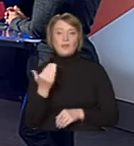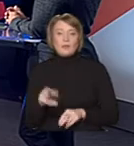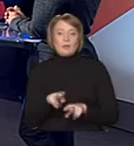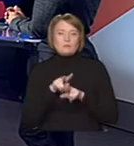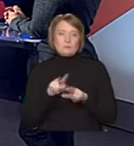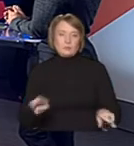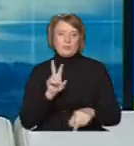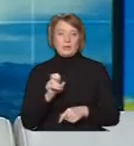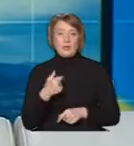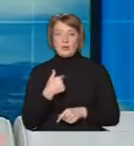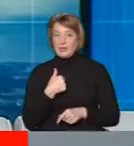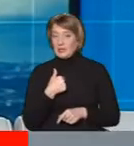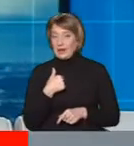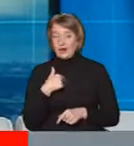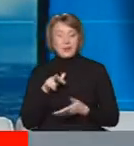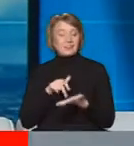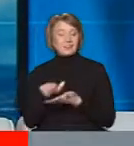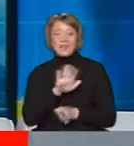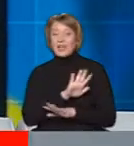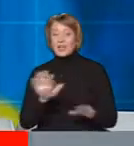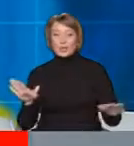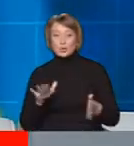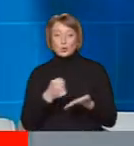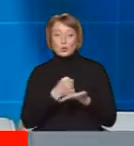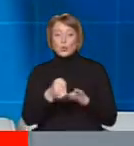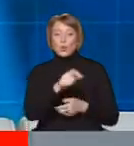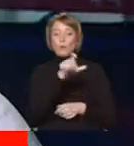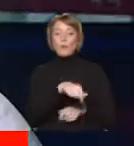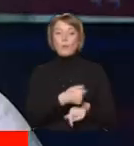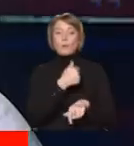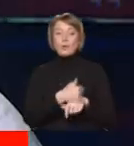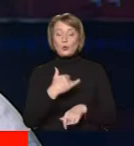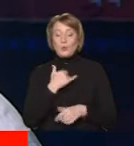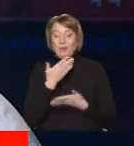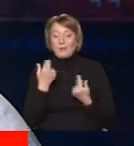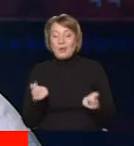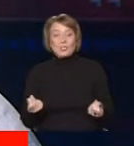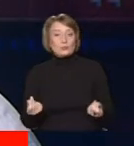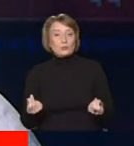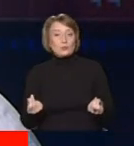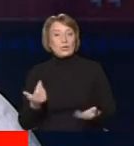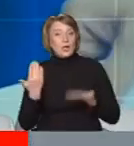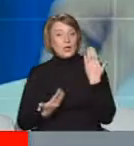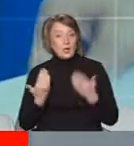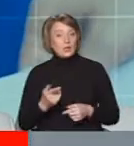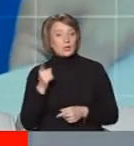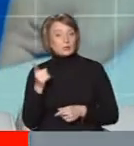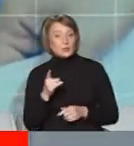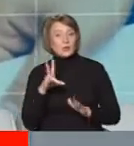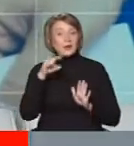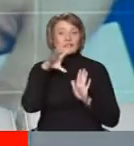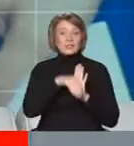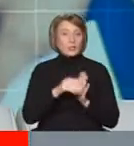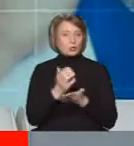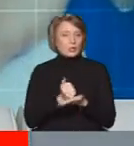Я, наприклад, в мери не йду, тому що в мене немає ресурсу, в мене немає фінансів для того, щоб стати мером. Якщо ви не залучилися